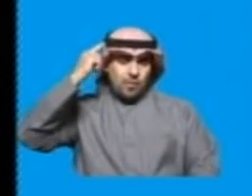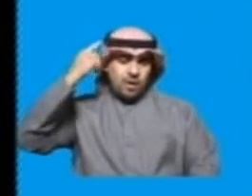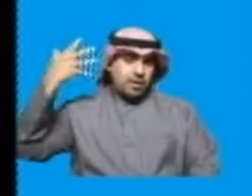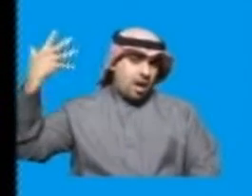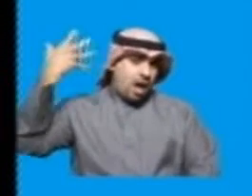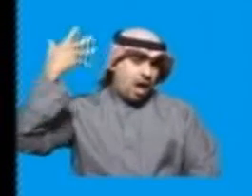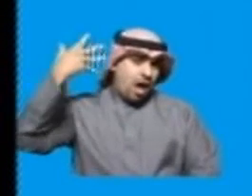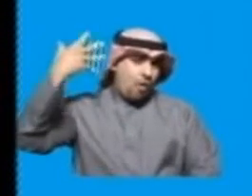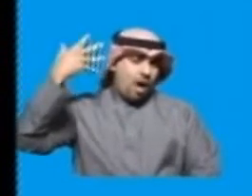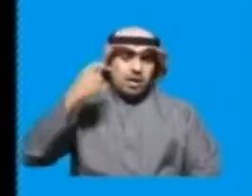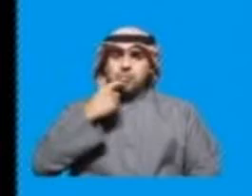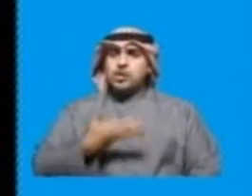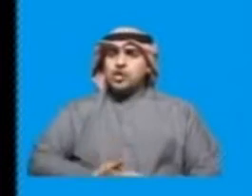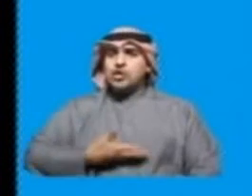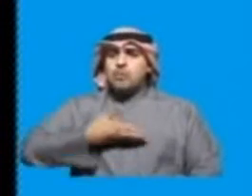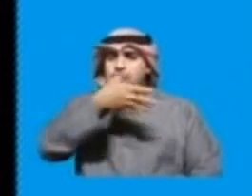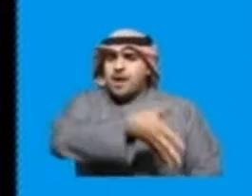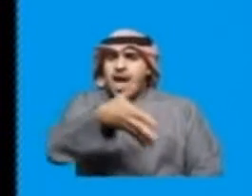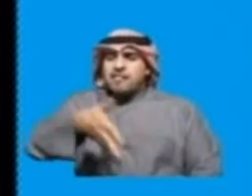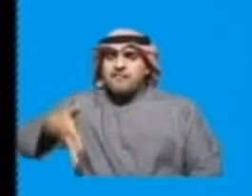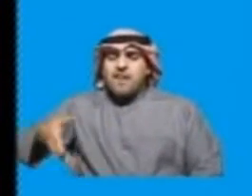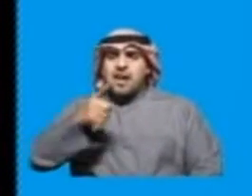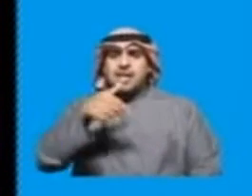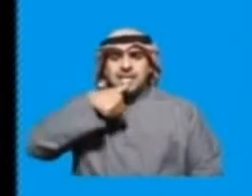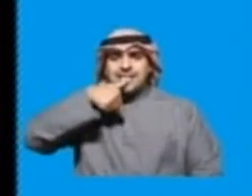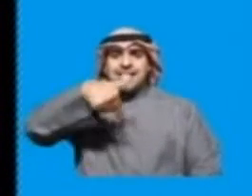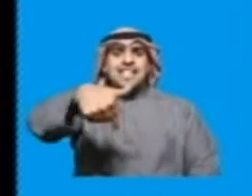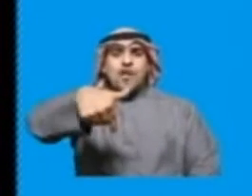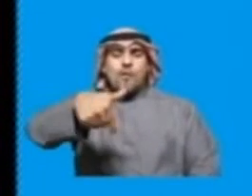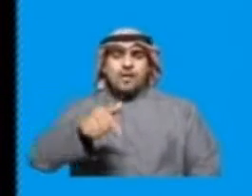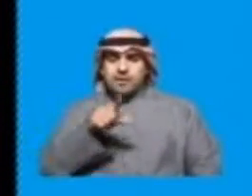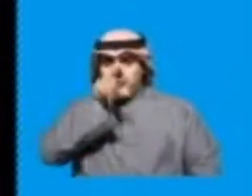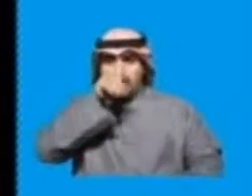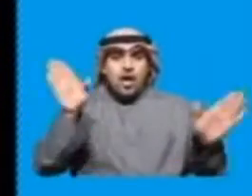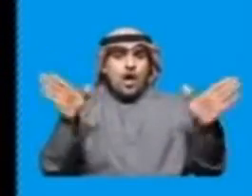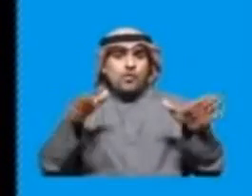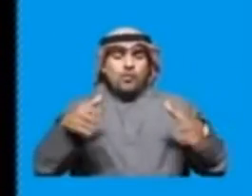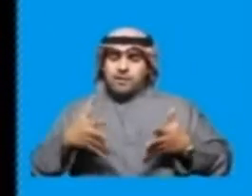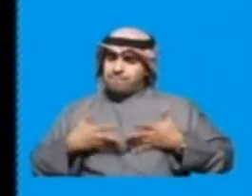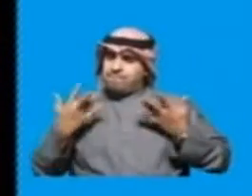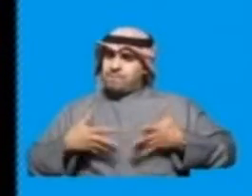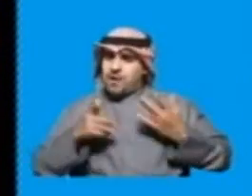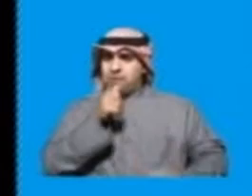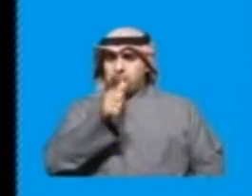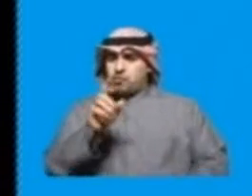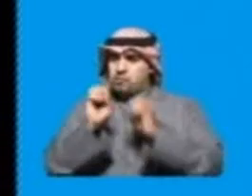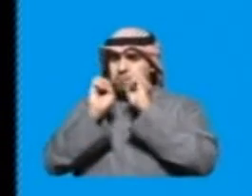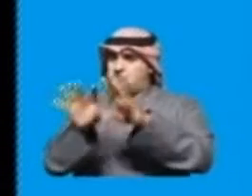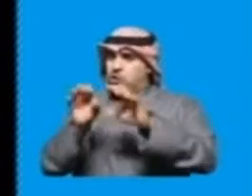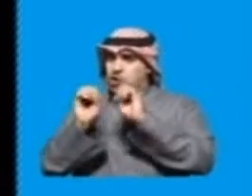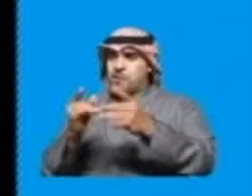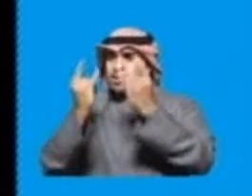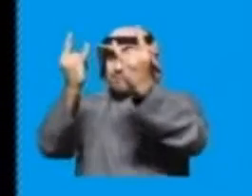العمر 6 أعوام. المغردون أشادوا بهذه اللفتة الإنسانية الجميلة، مثنين على إخلاصه وتفانيه في